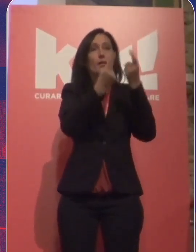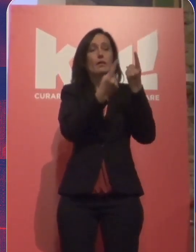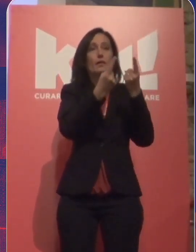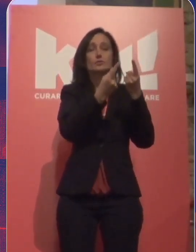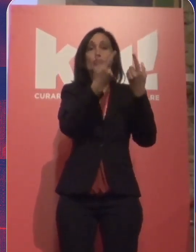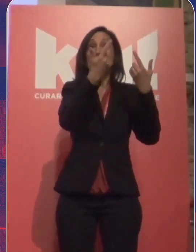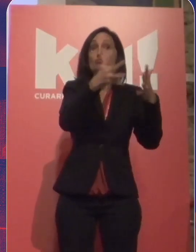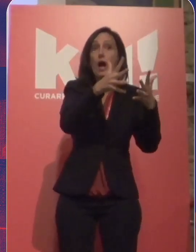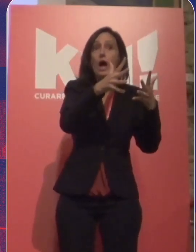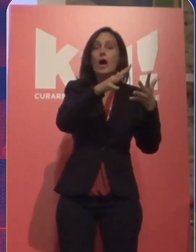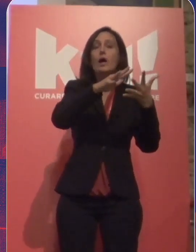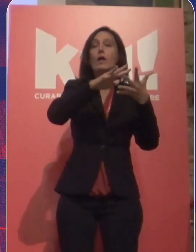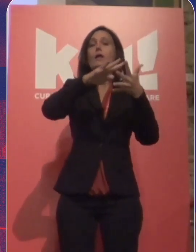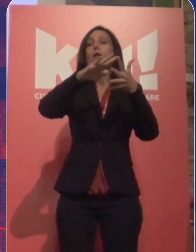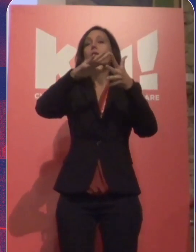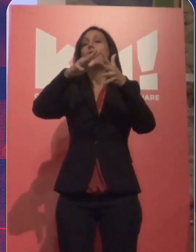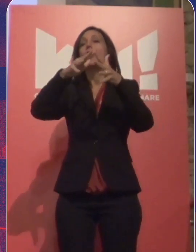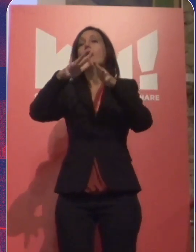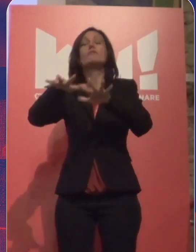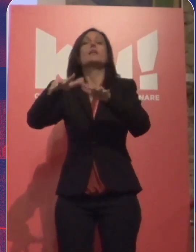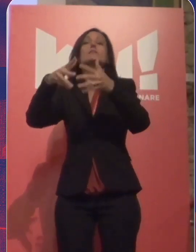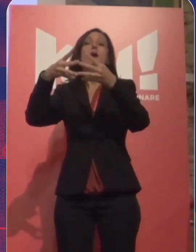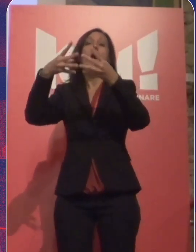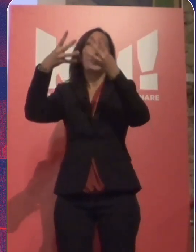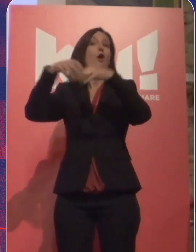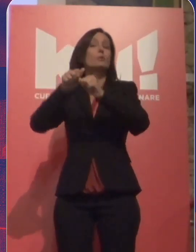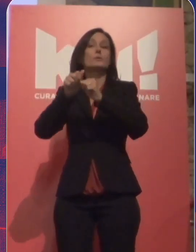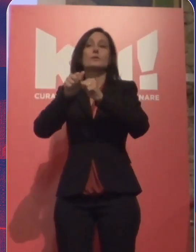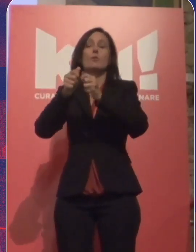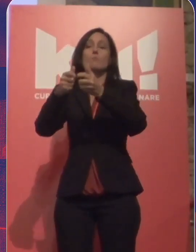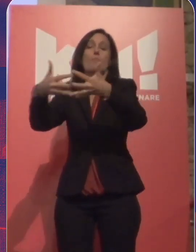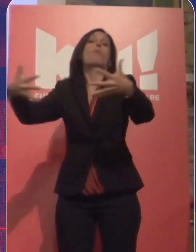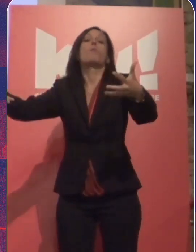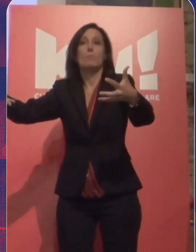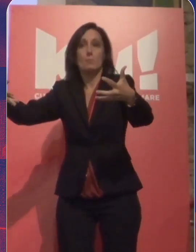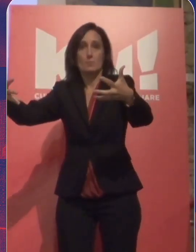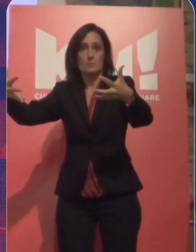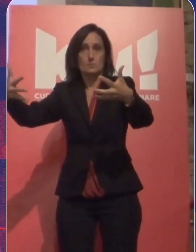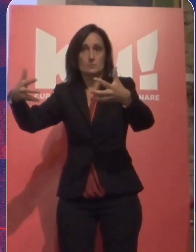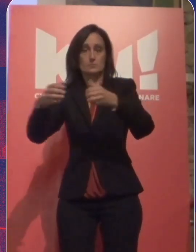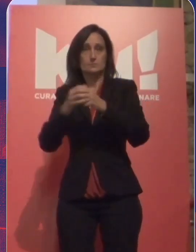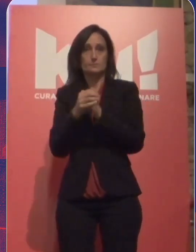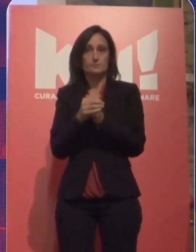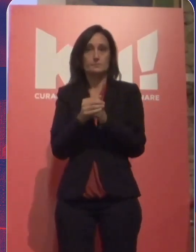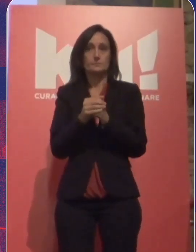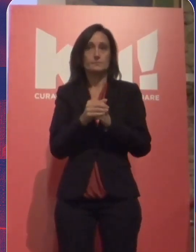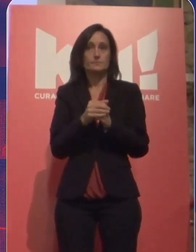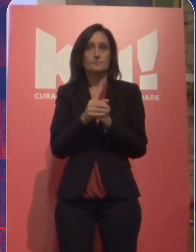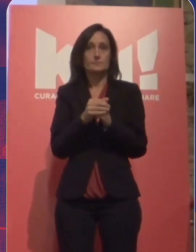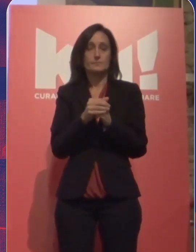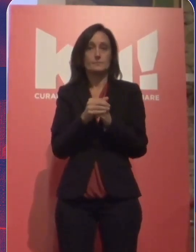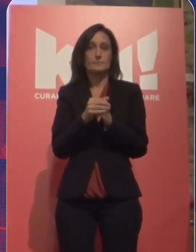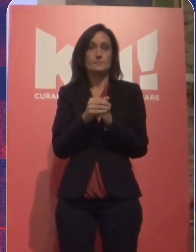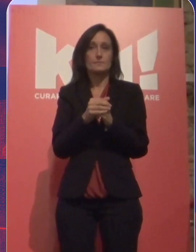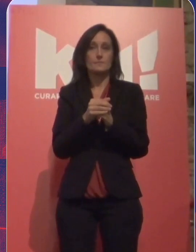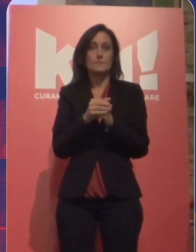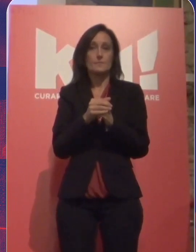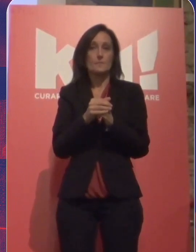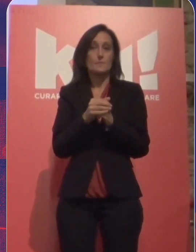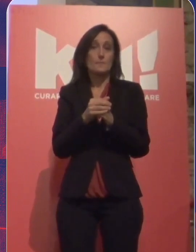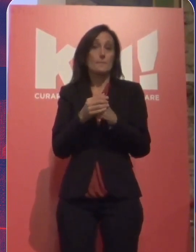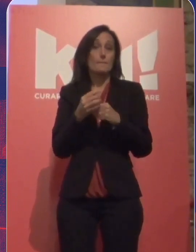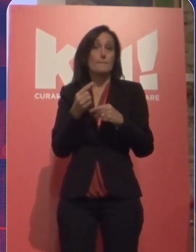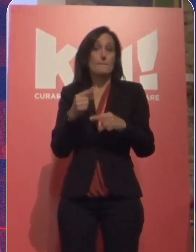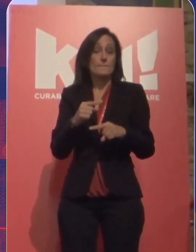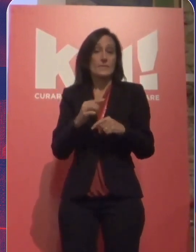quantomeno per un verso amplificata fatalmente amplificata allora qui allora arriviamo se